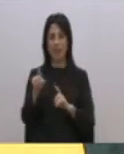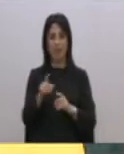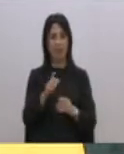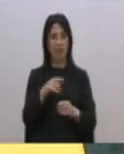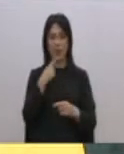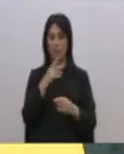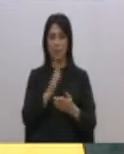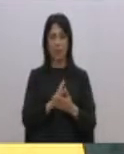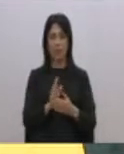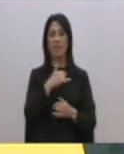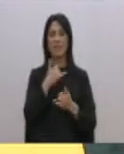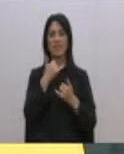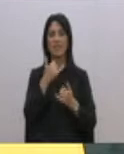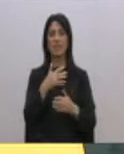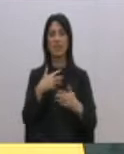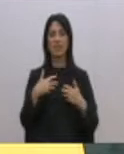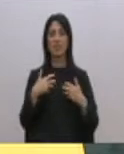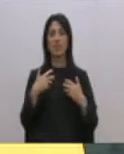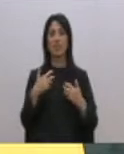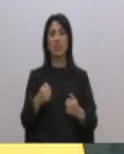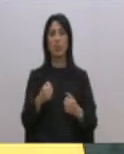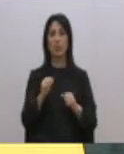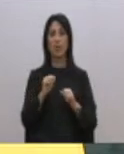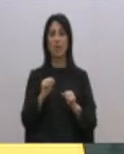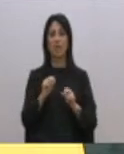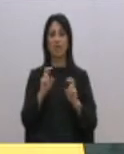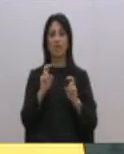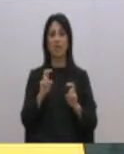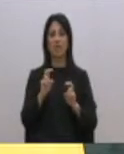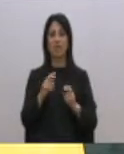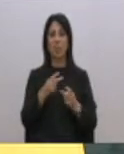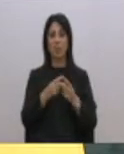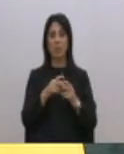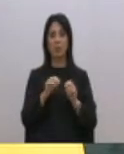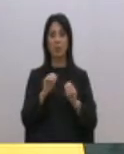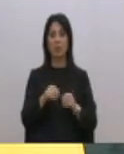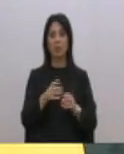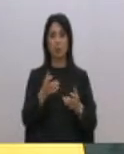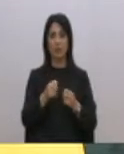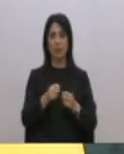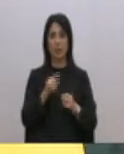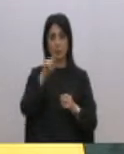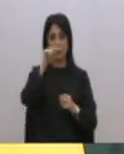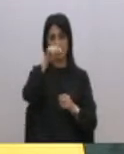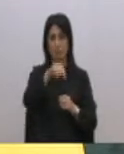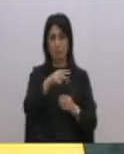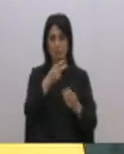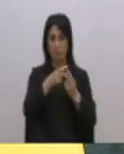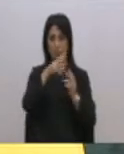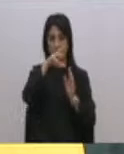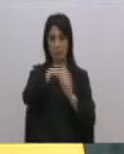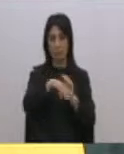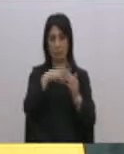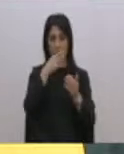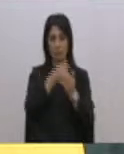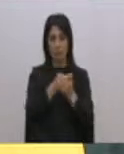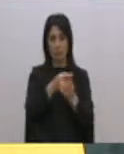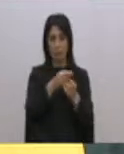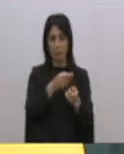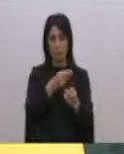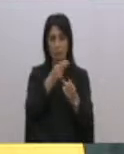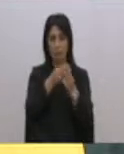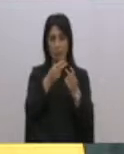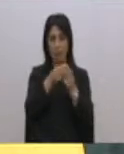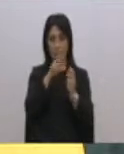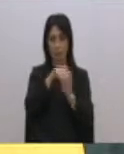არის. პირველად ხელობის გასვის კუთხით პატიმარს შეუძლია რომ მიიღოს უშუალოდ დაწესებულებაში და შექმნილი არის თითოეულ